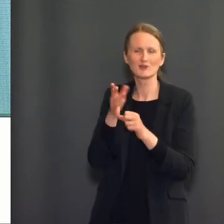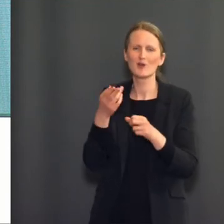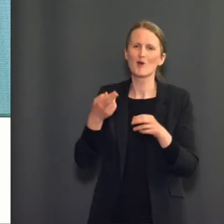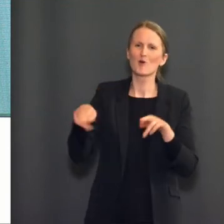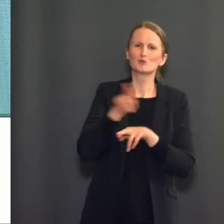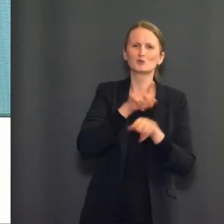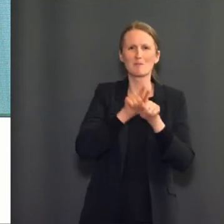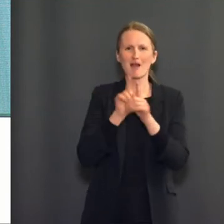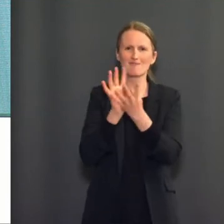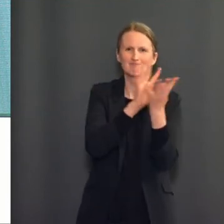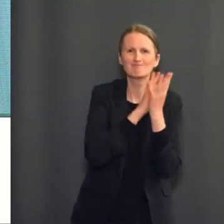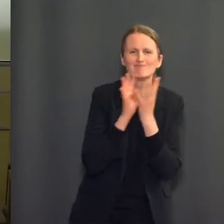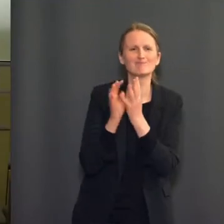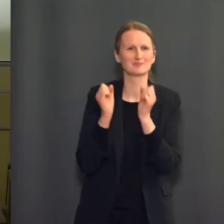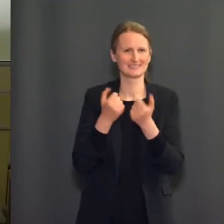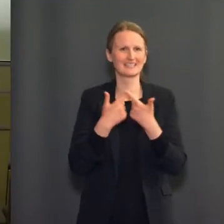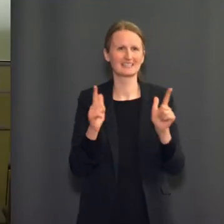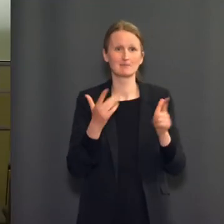votre attention.